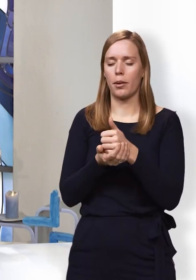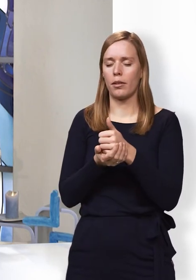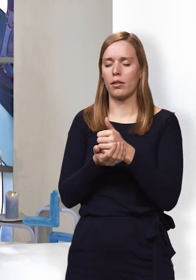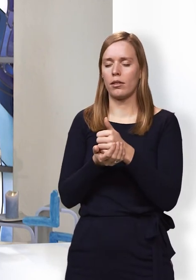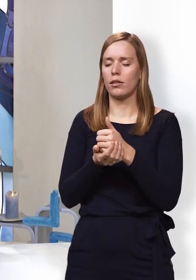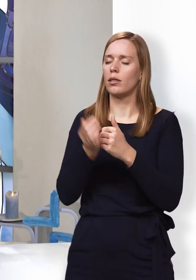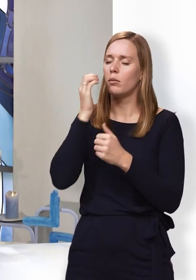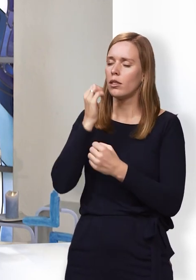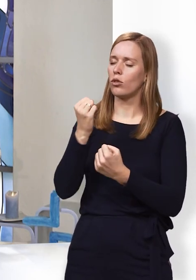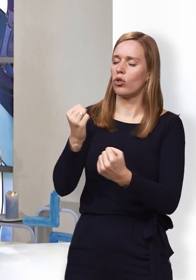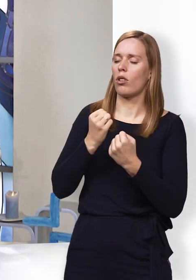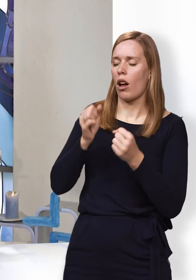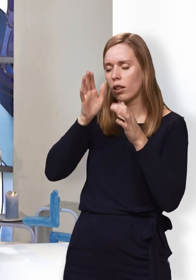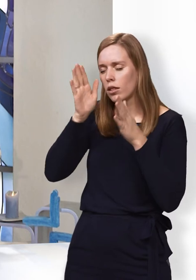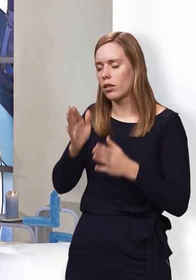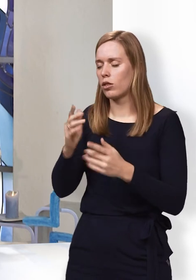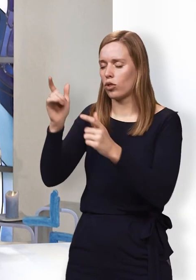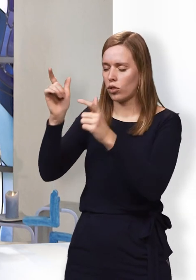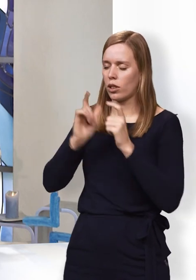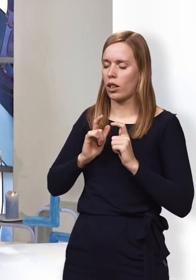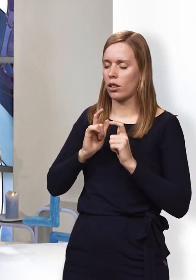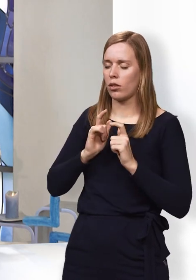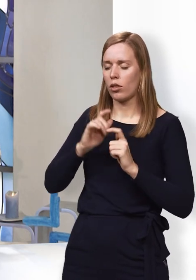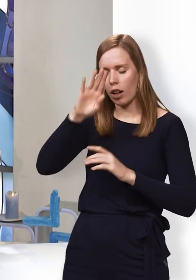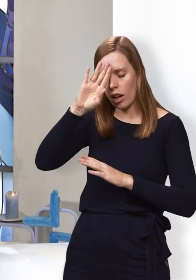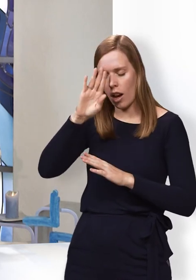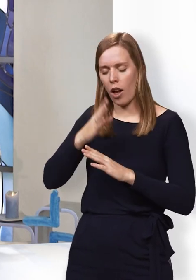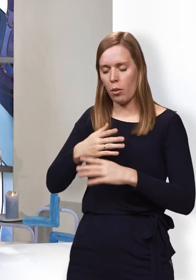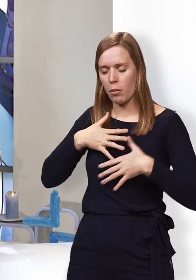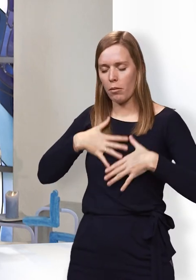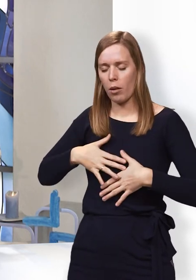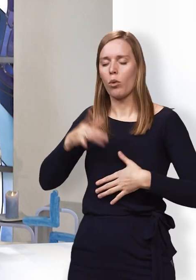und Stärke im Glauben zum Handeln.